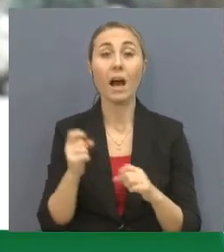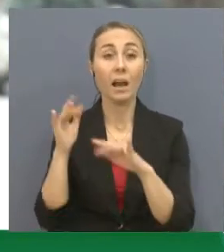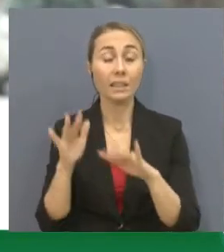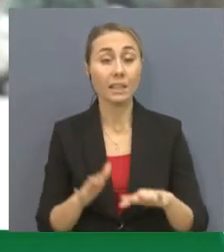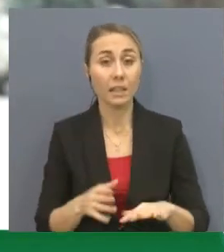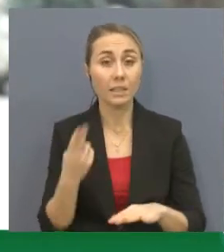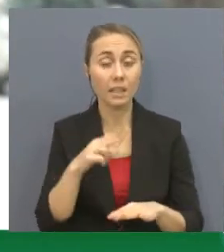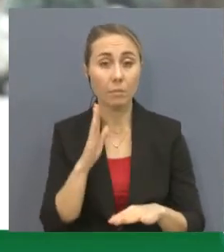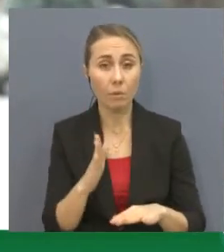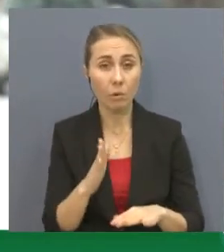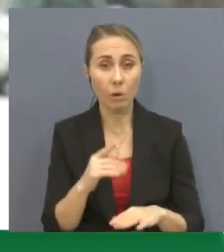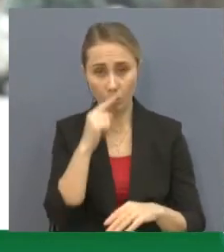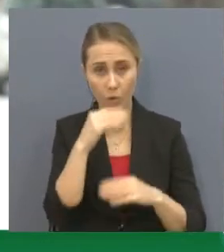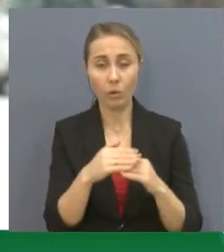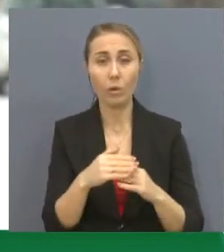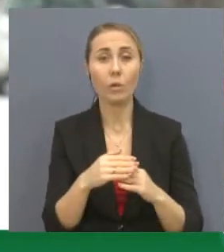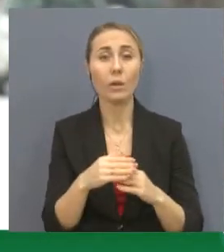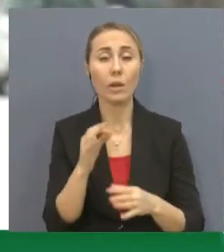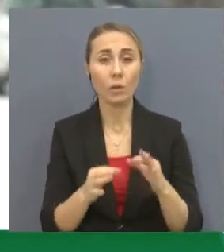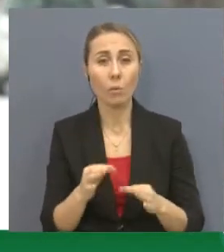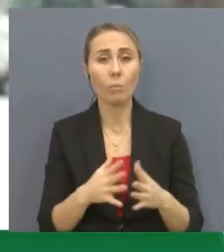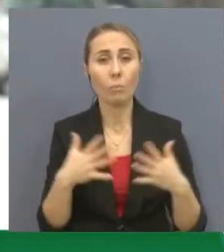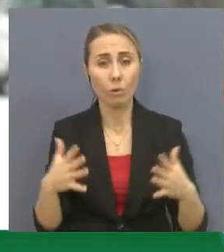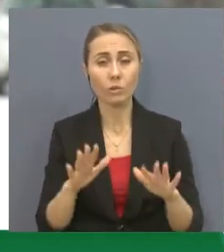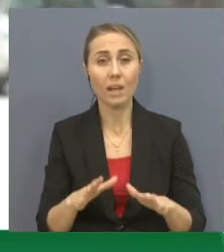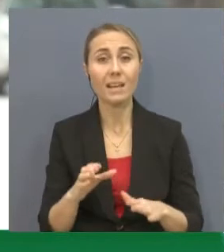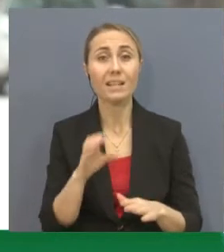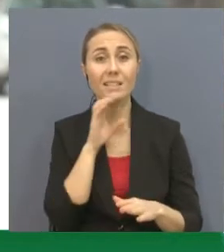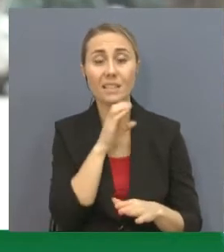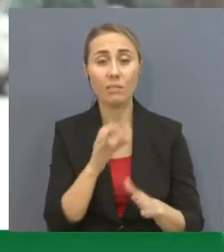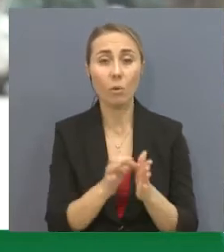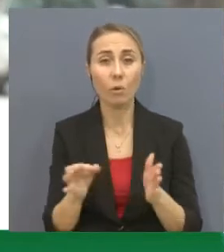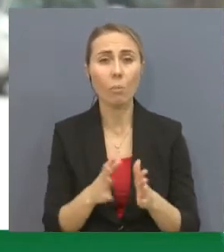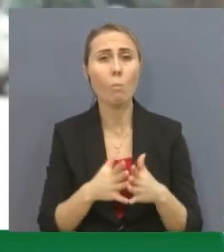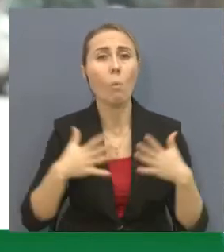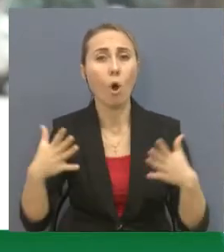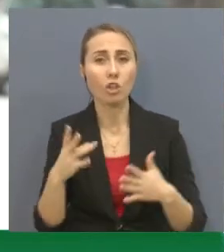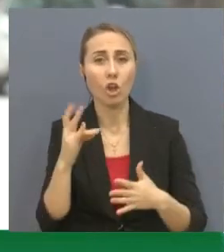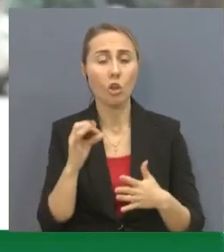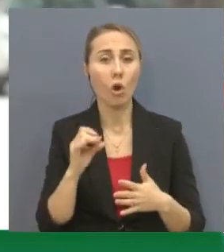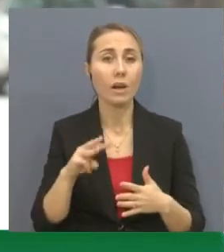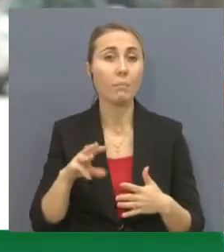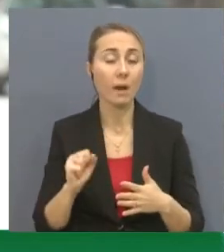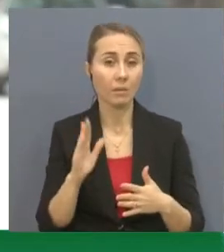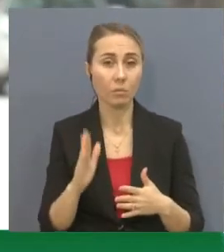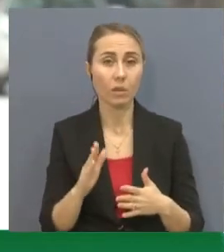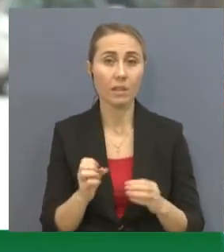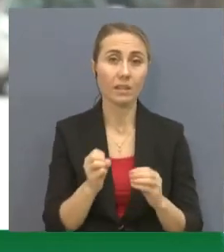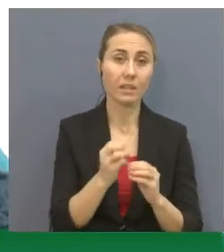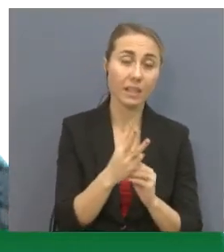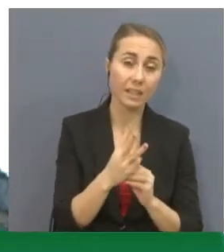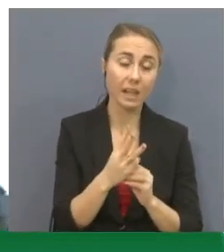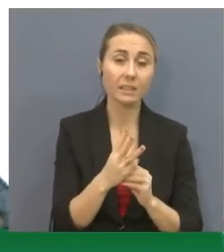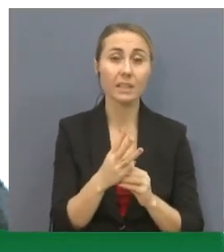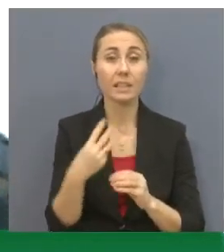предполагается около нормы на большей части территории лишь на севере области ожидается больше нормы нормы у нас нас через три миллиметра